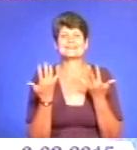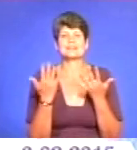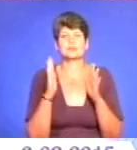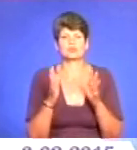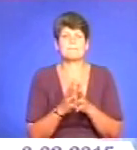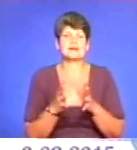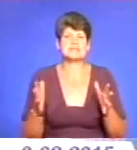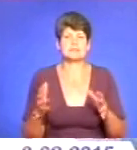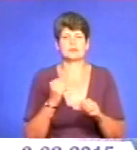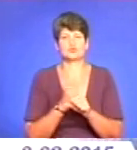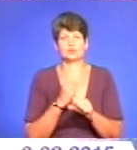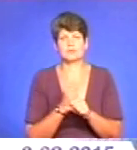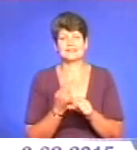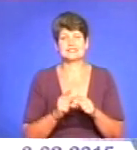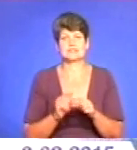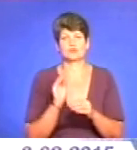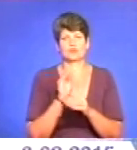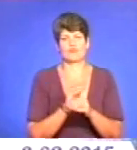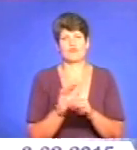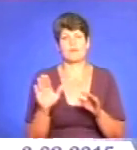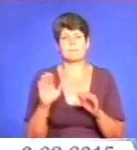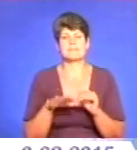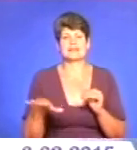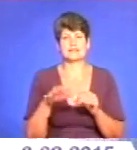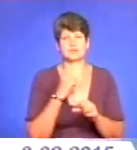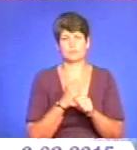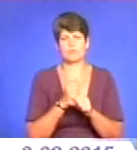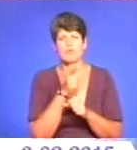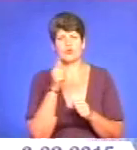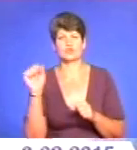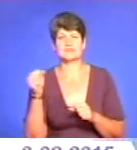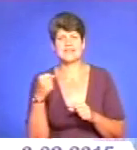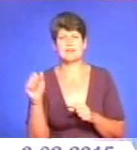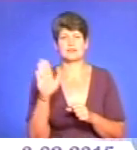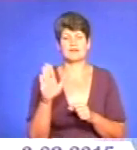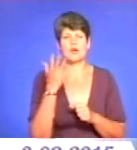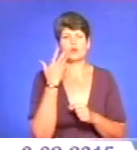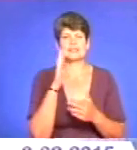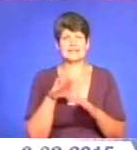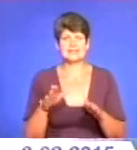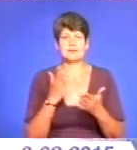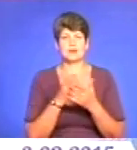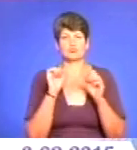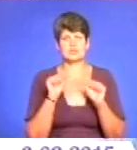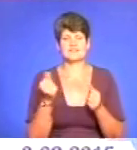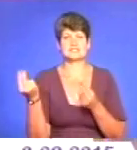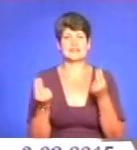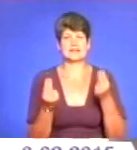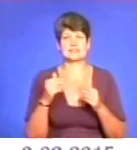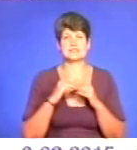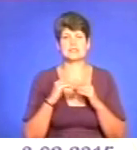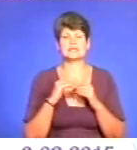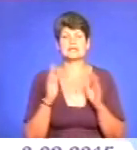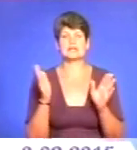максимально можливо зробити додатково ці майданчики встановити. Особливо протягом серпня, вересня, поки ще тепло, поки діти мають можливість гратися на вулиці. Вартість такого